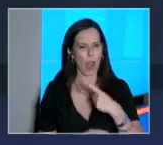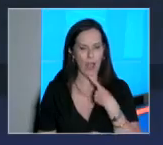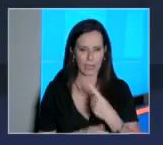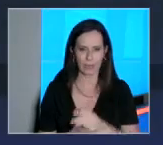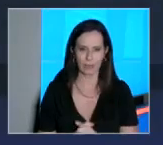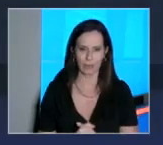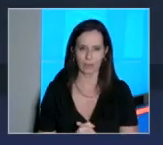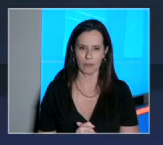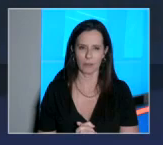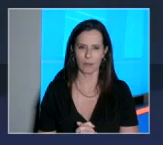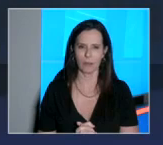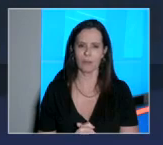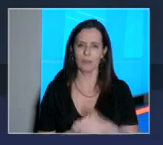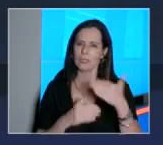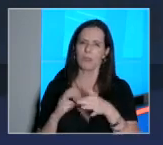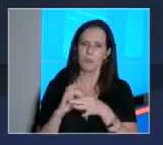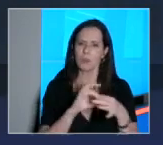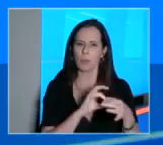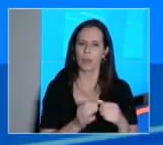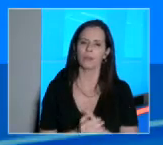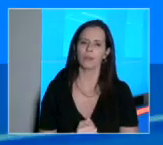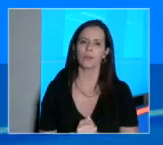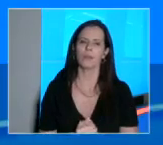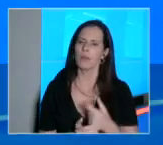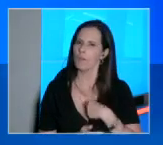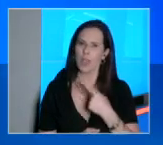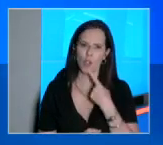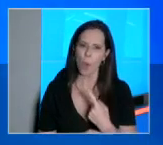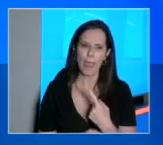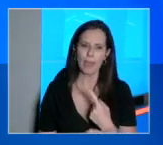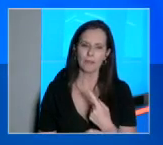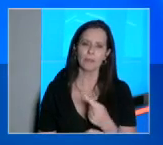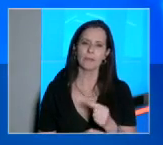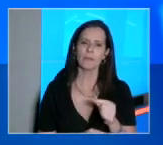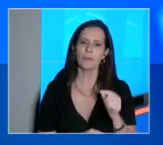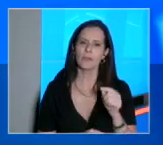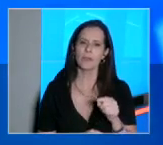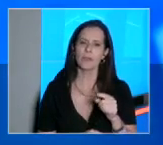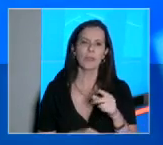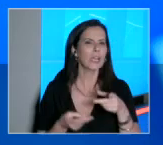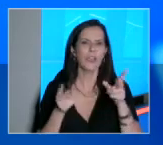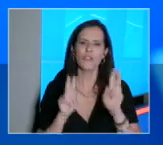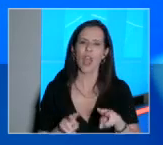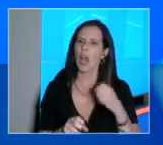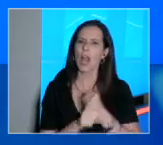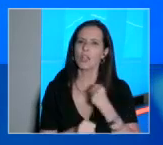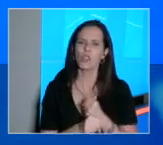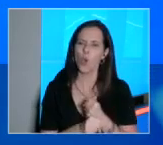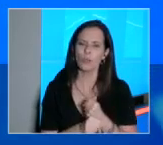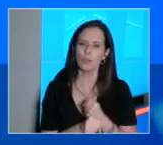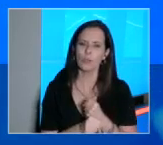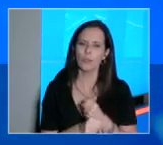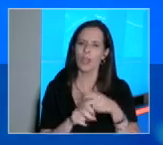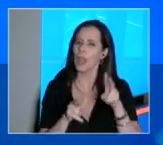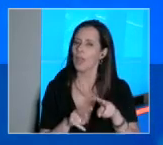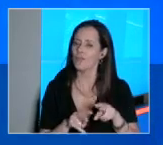הזה? רגע, רק שנייה, תסיים את המשפט, סליחה. ואני אומר, תראו, אפשר לעשות פה,